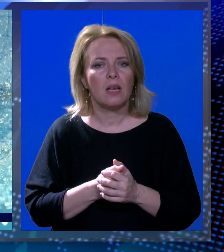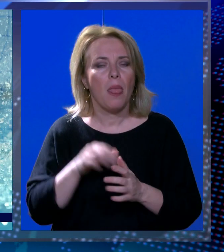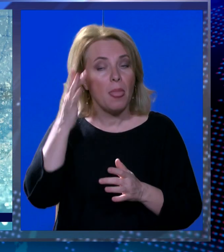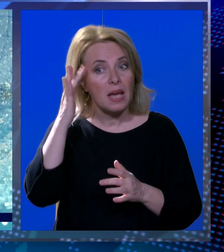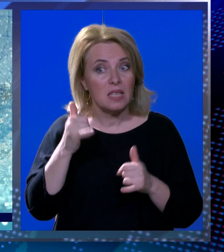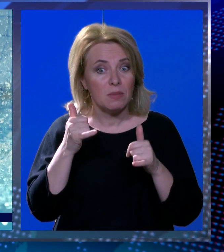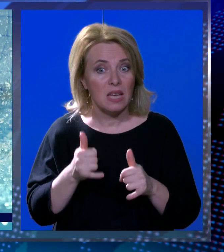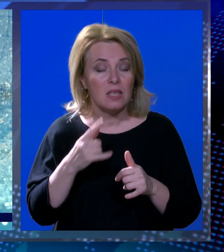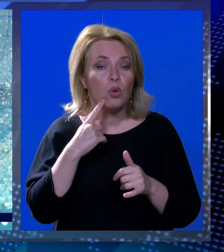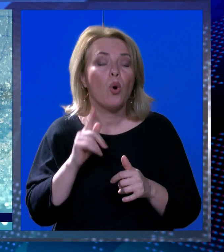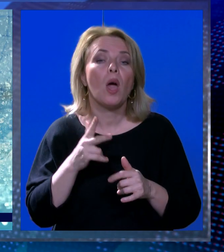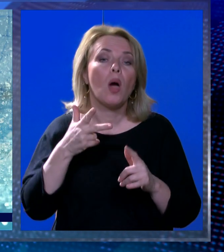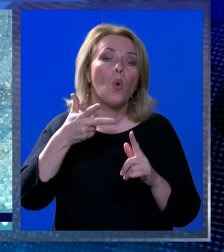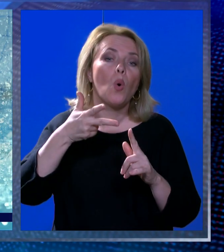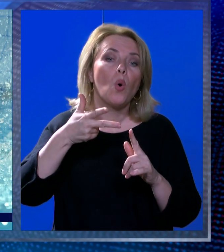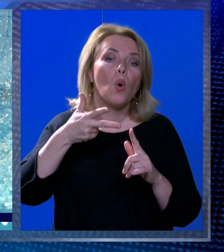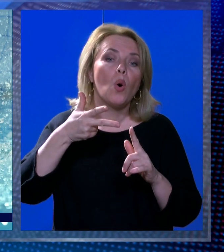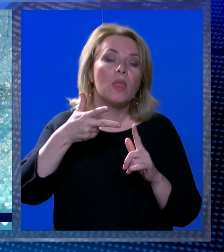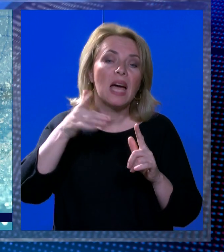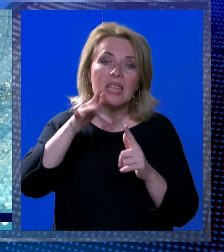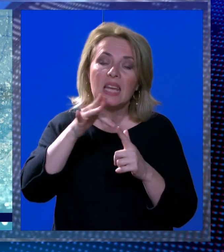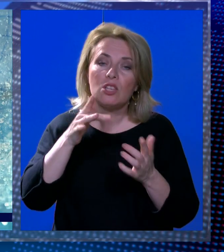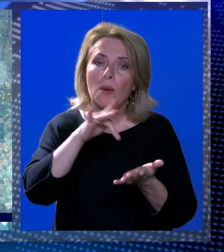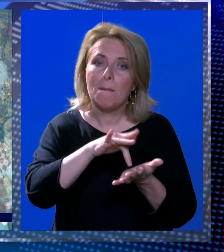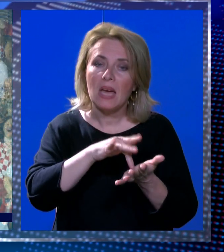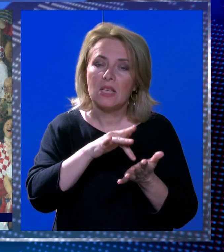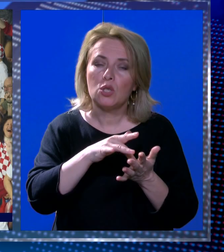grupu koja je tamo na trećem mjestu. Grčka je treća.